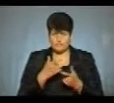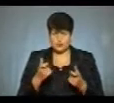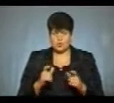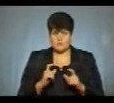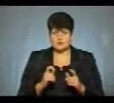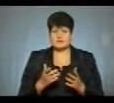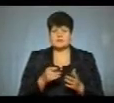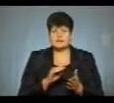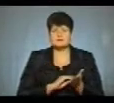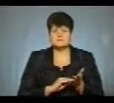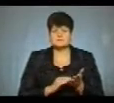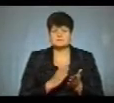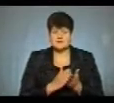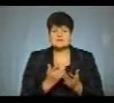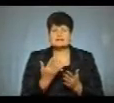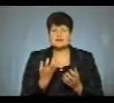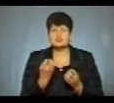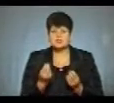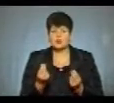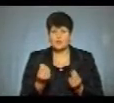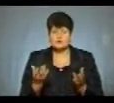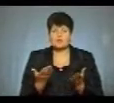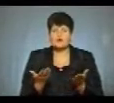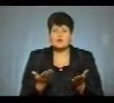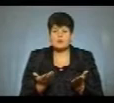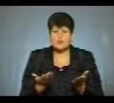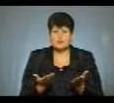субсидій, в якому зазначається, скільки ще коштів і